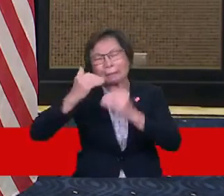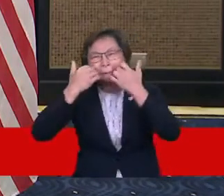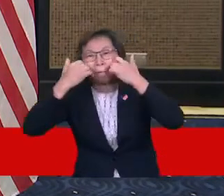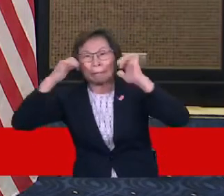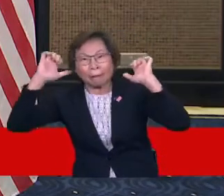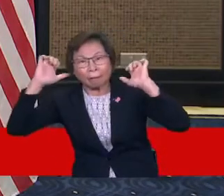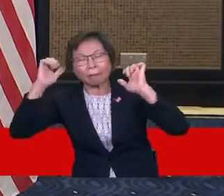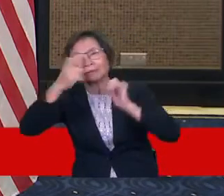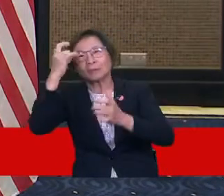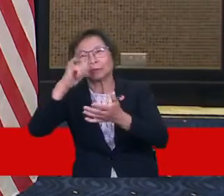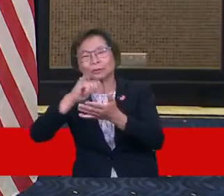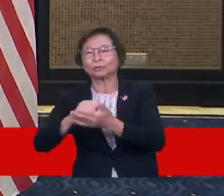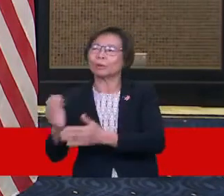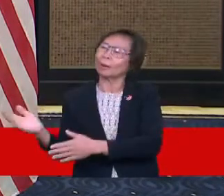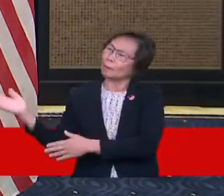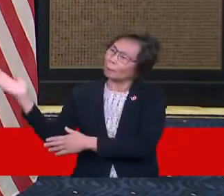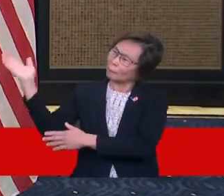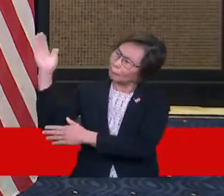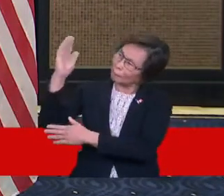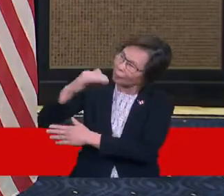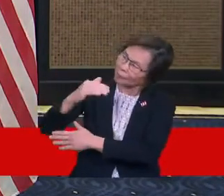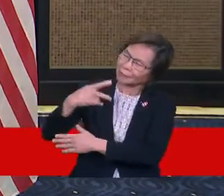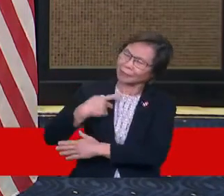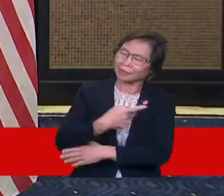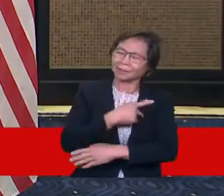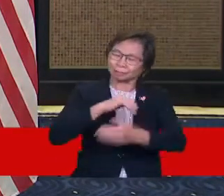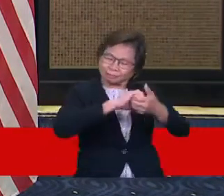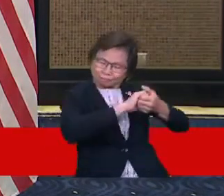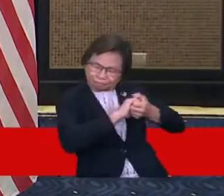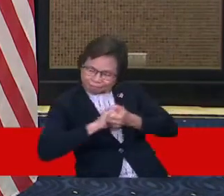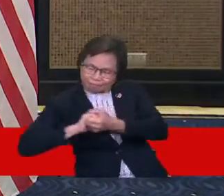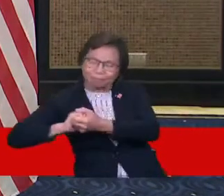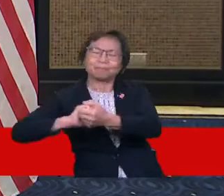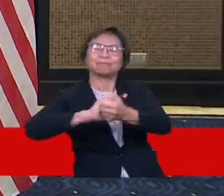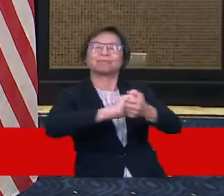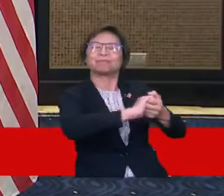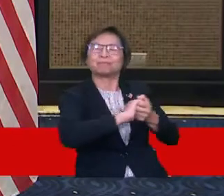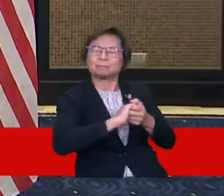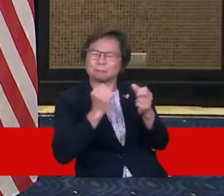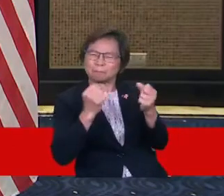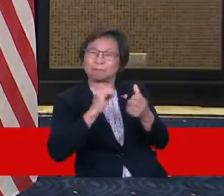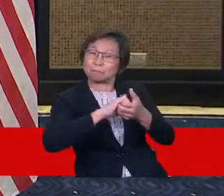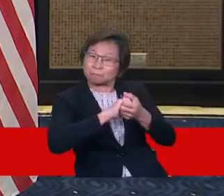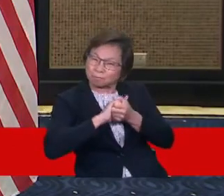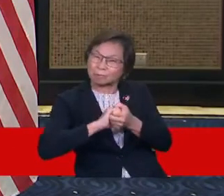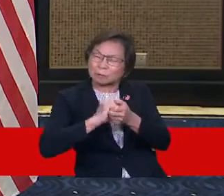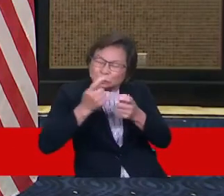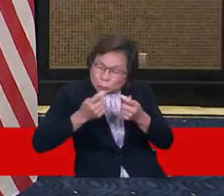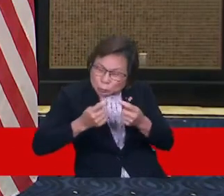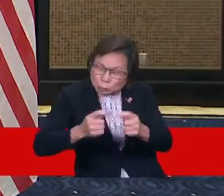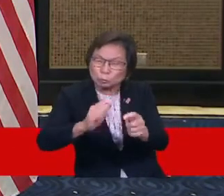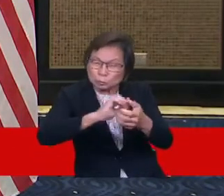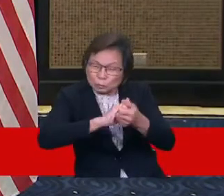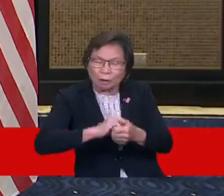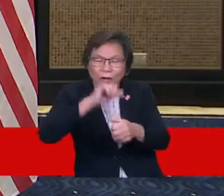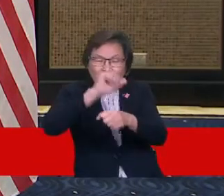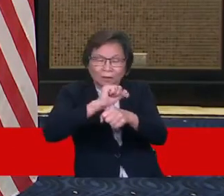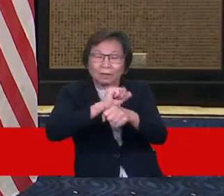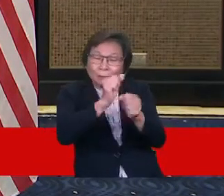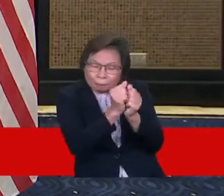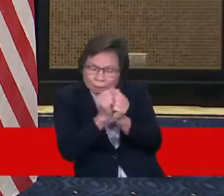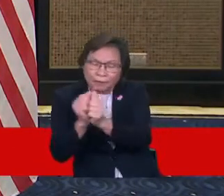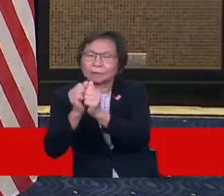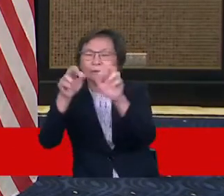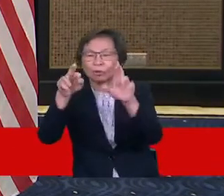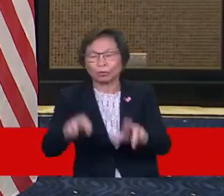itu marilah kita gembling segala usaha dan daya serta bekerja bersama